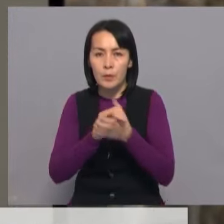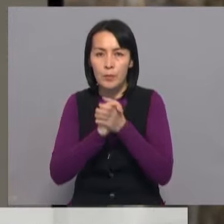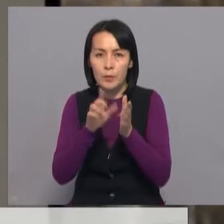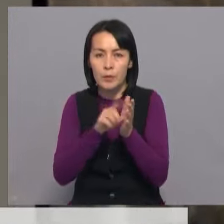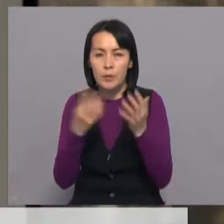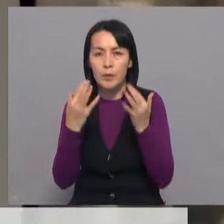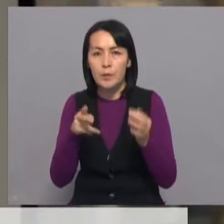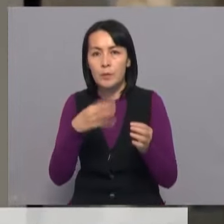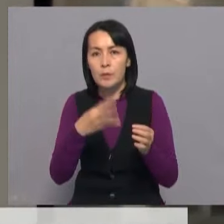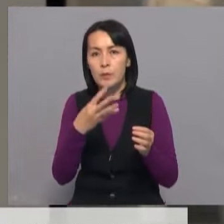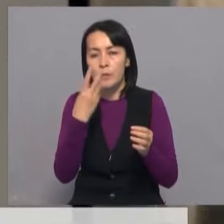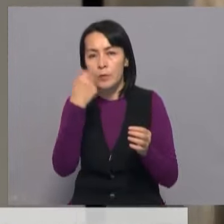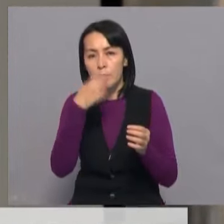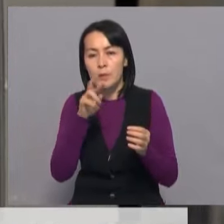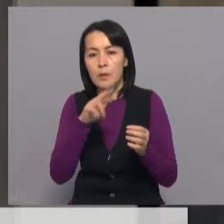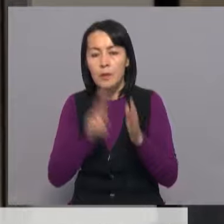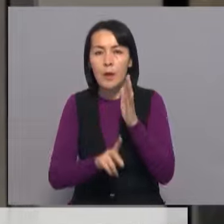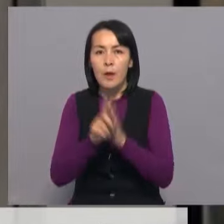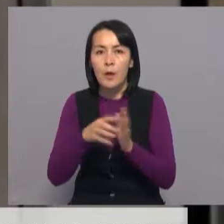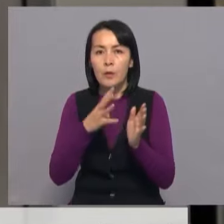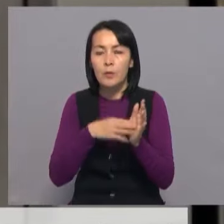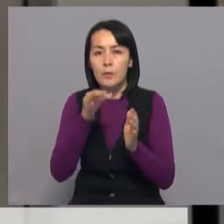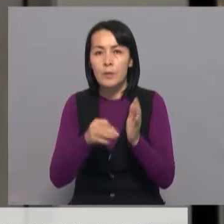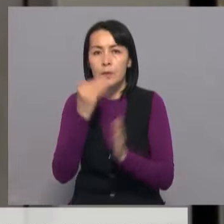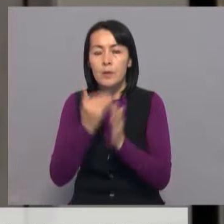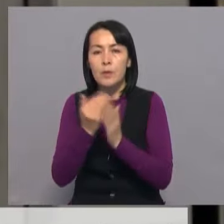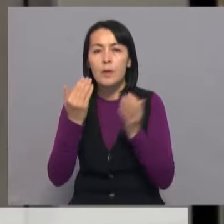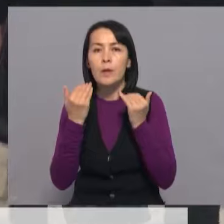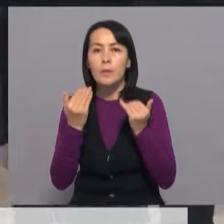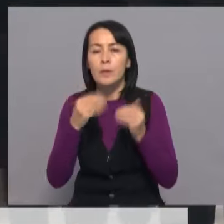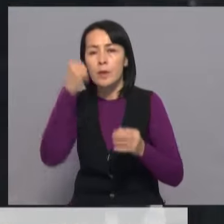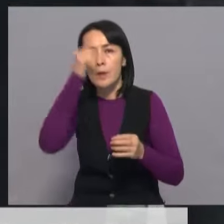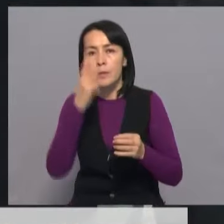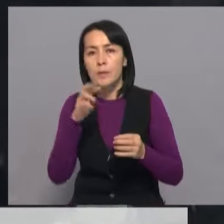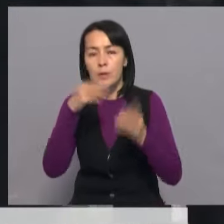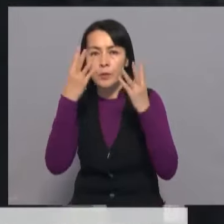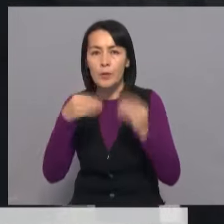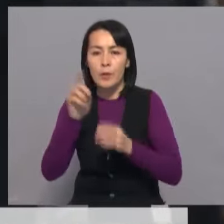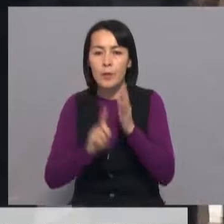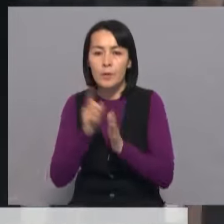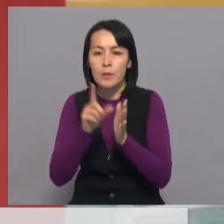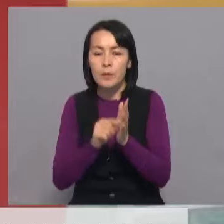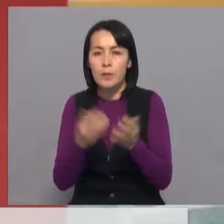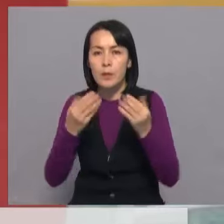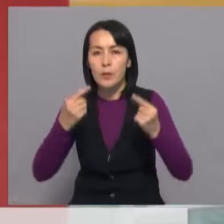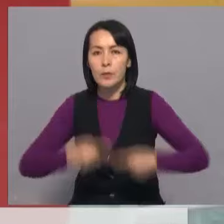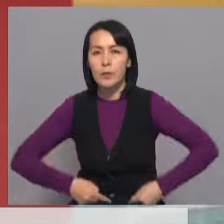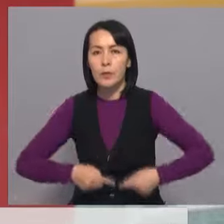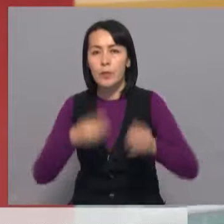зейнетақы мөлшері 2024 жылғы 1 қаңтардан бастап 9% өскен. Осылайша биылғы жылы 1 қаңтардан бастап жиынтық зейнетақының ең төмен